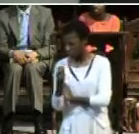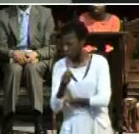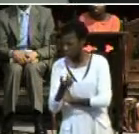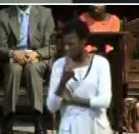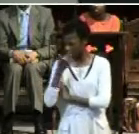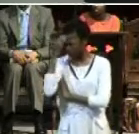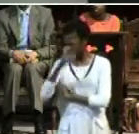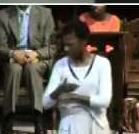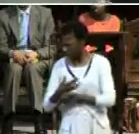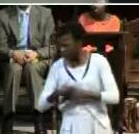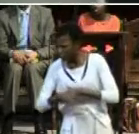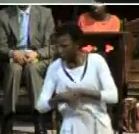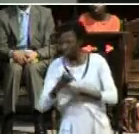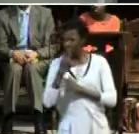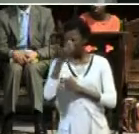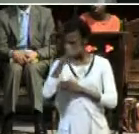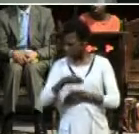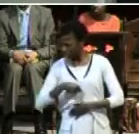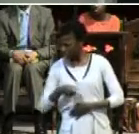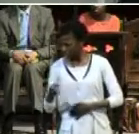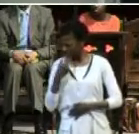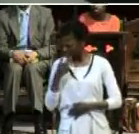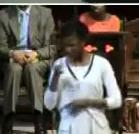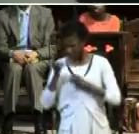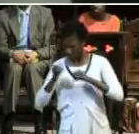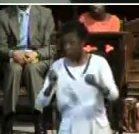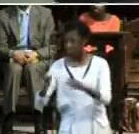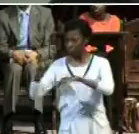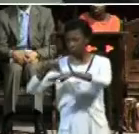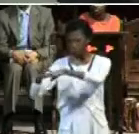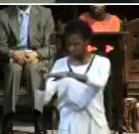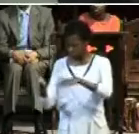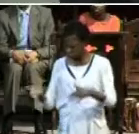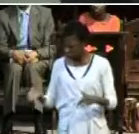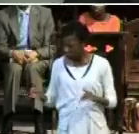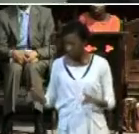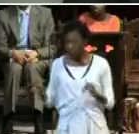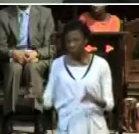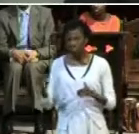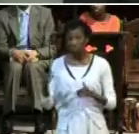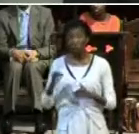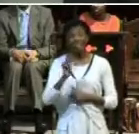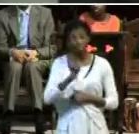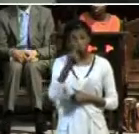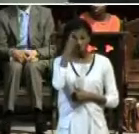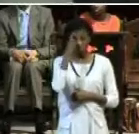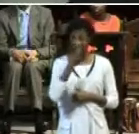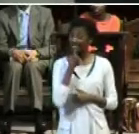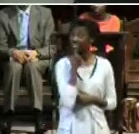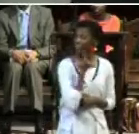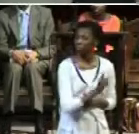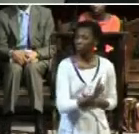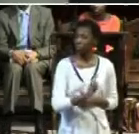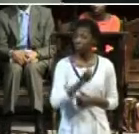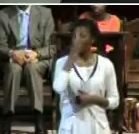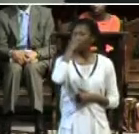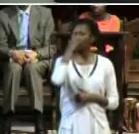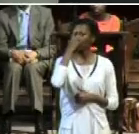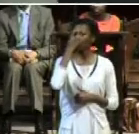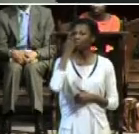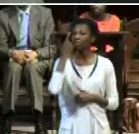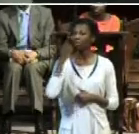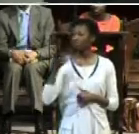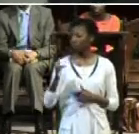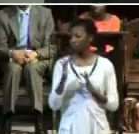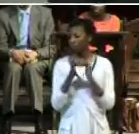Et du coup, Jésus, qui n'entend pas ces paroles, mais les comprend, le langage gestuel est là.